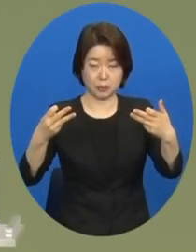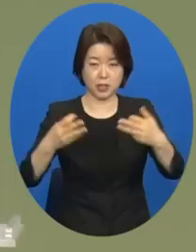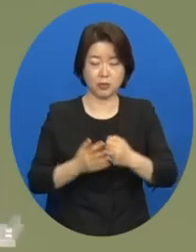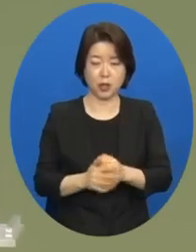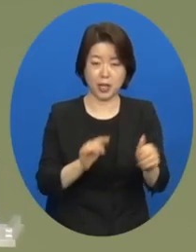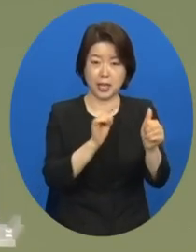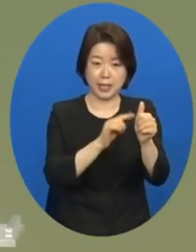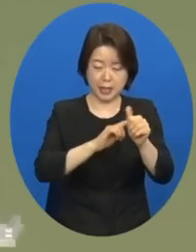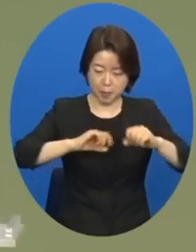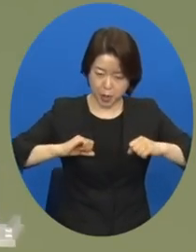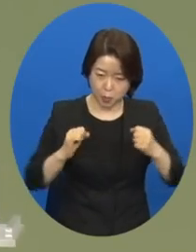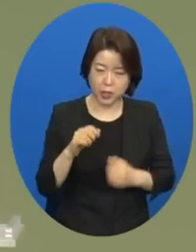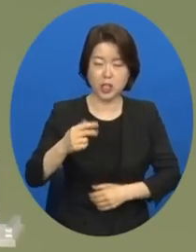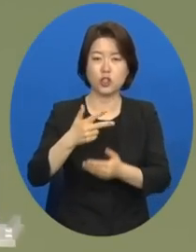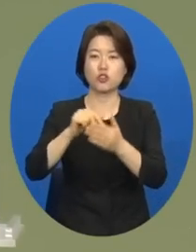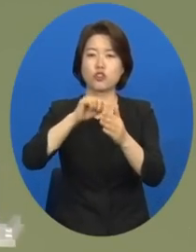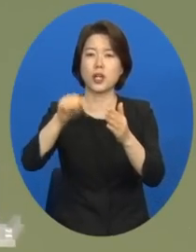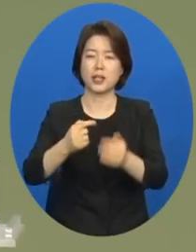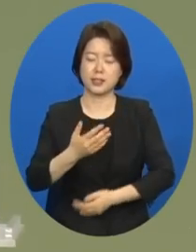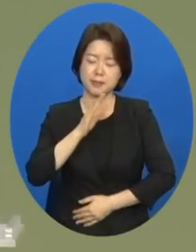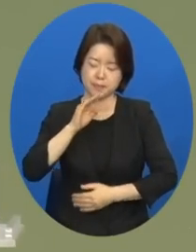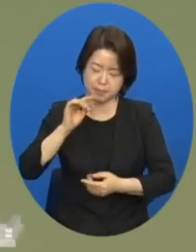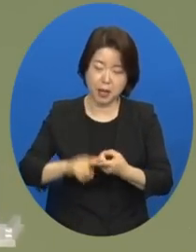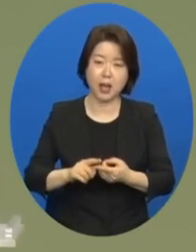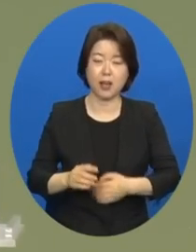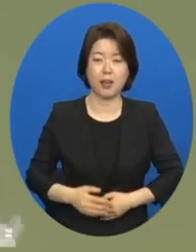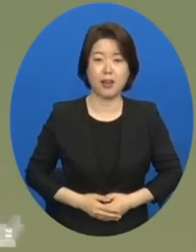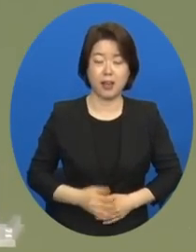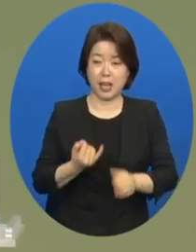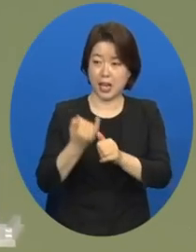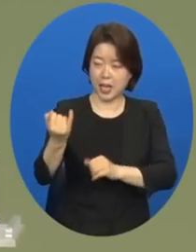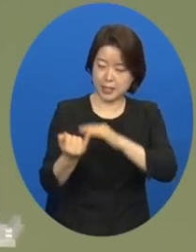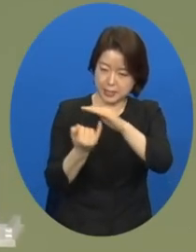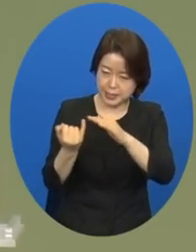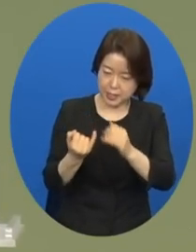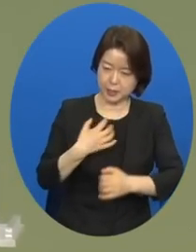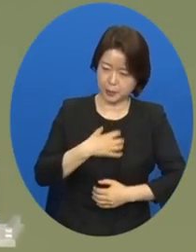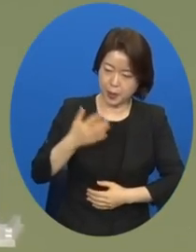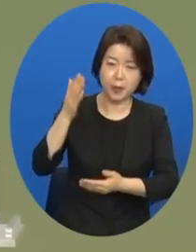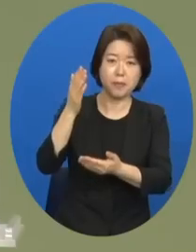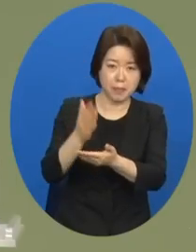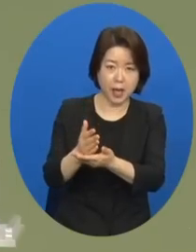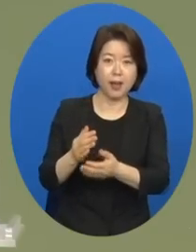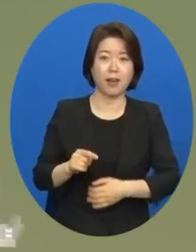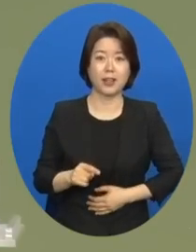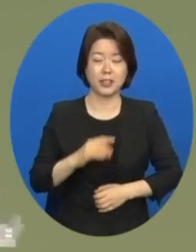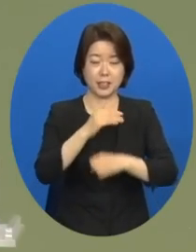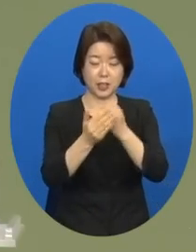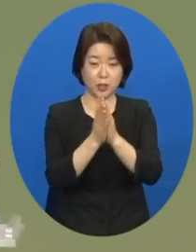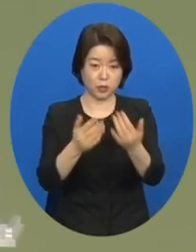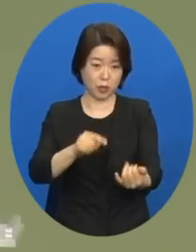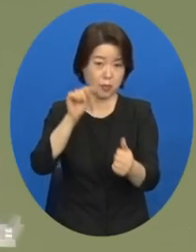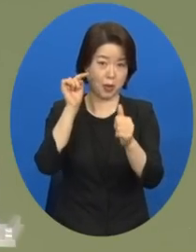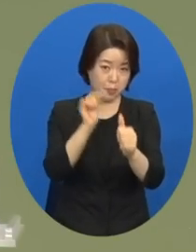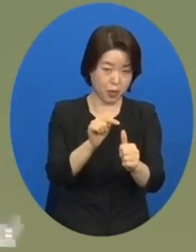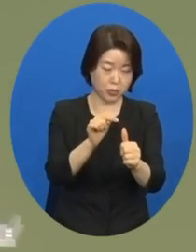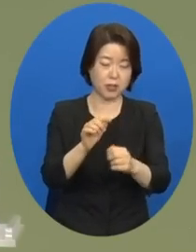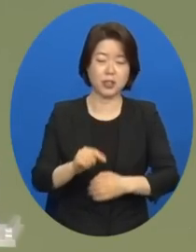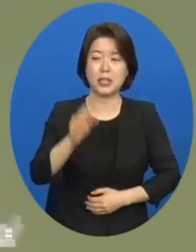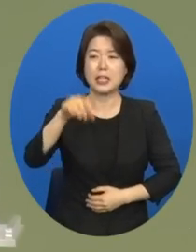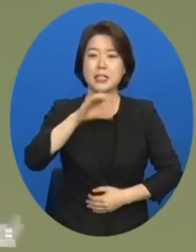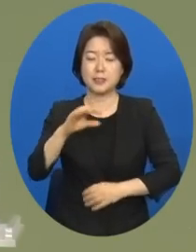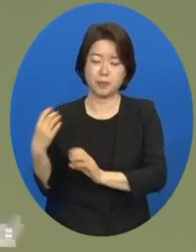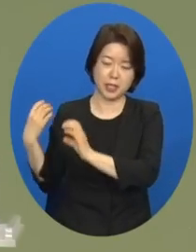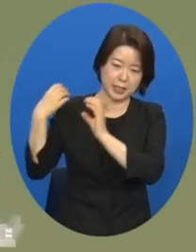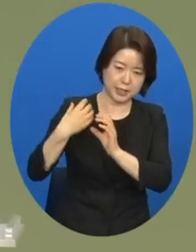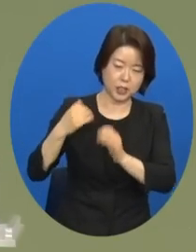복종하라는 죄 안에서 마땅하니라 아내를 사랑하고 괴롭게 하지 말라이 성경의 명령이 십자가를 짓는 일이고